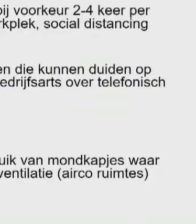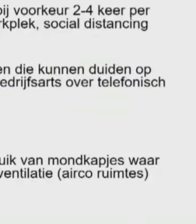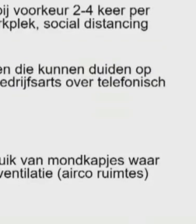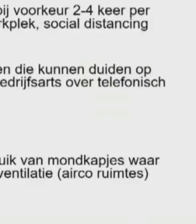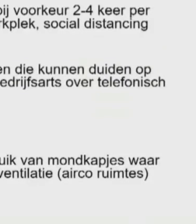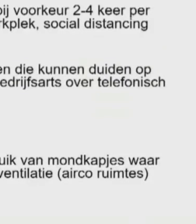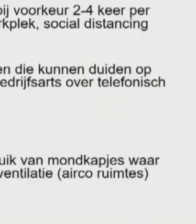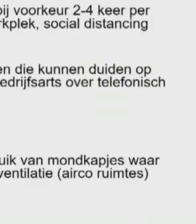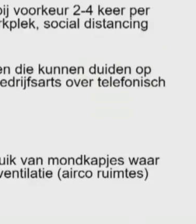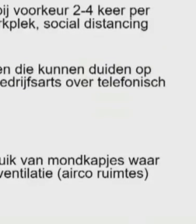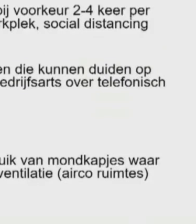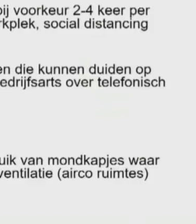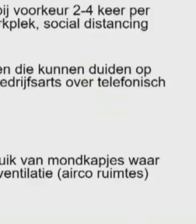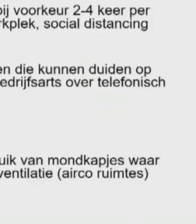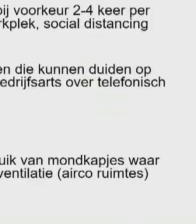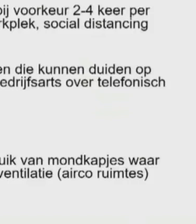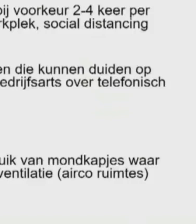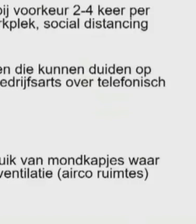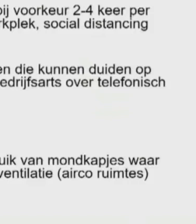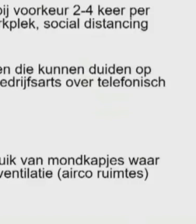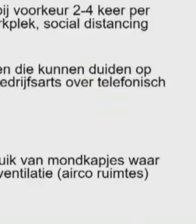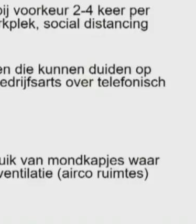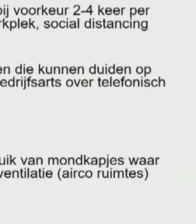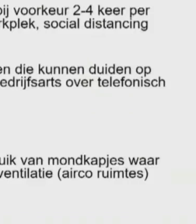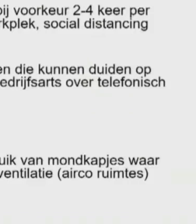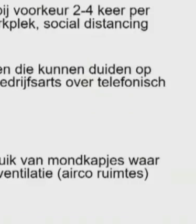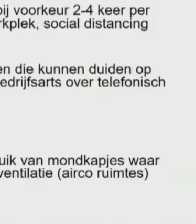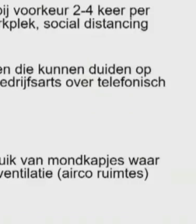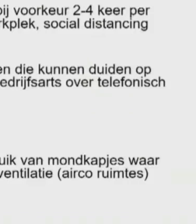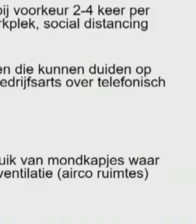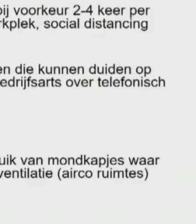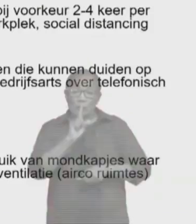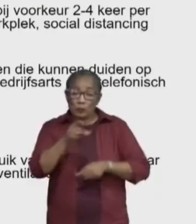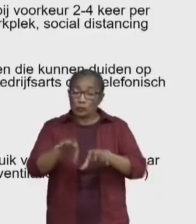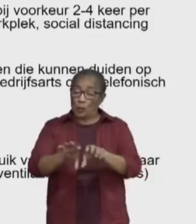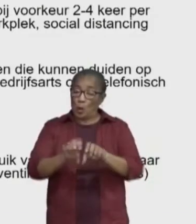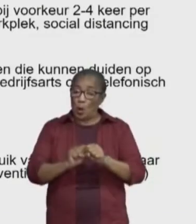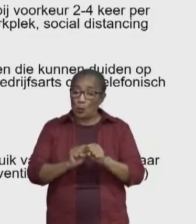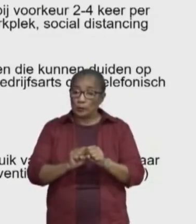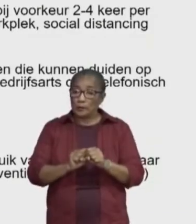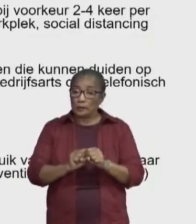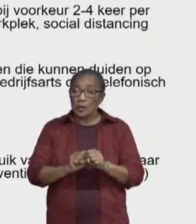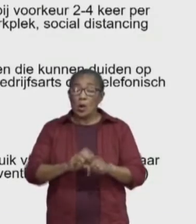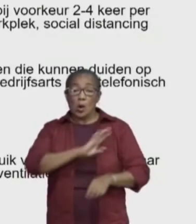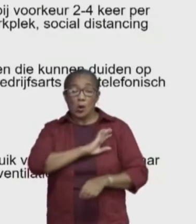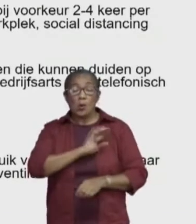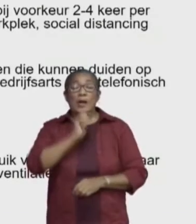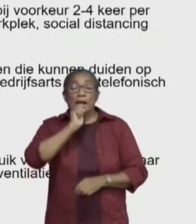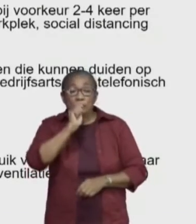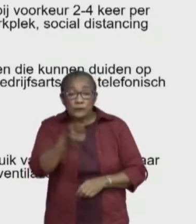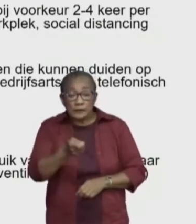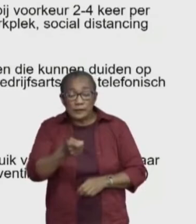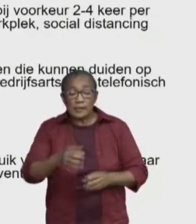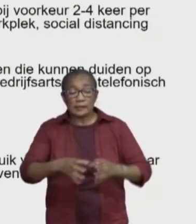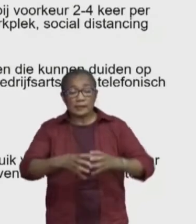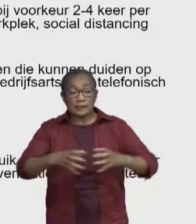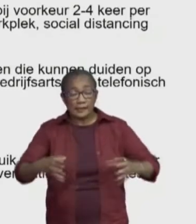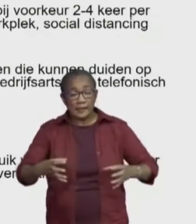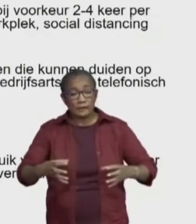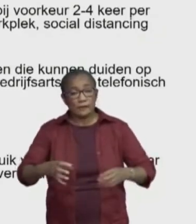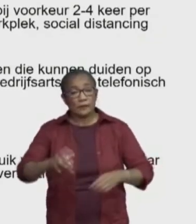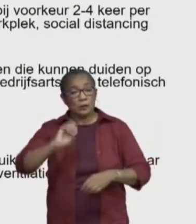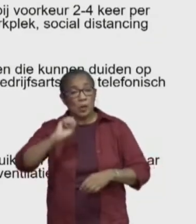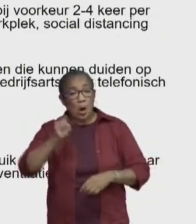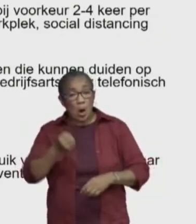op de werkvloer waar alle medewerkers aan moeten houden. Wij adviseren onze lidbedrijven